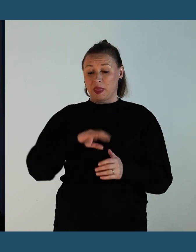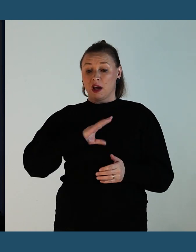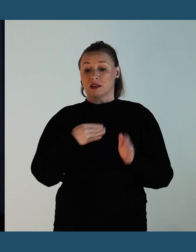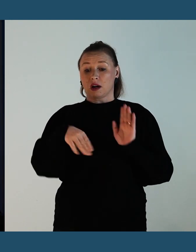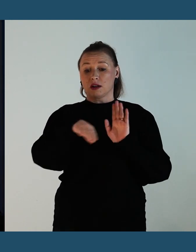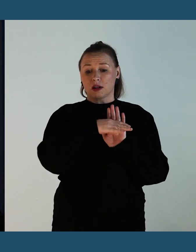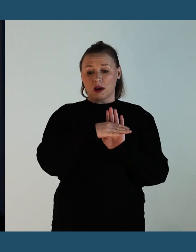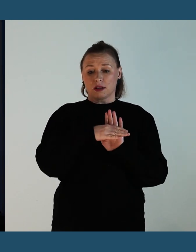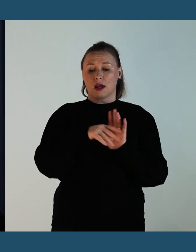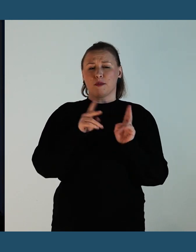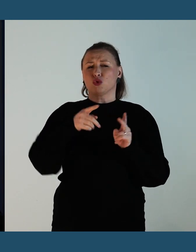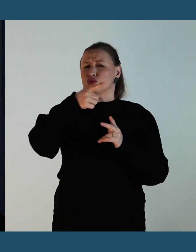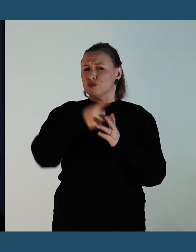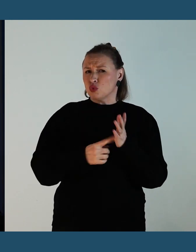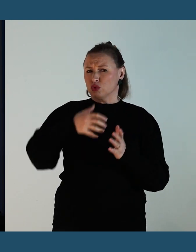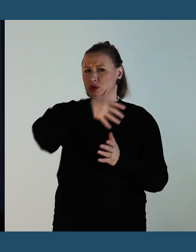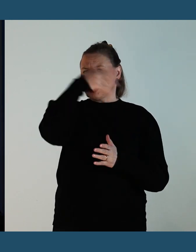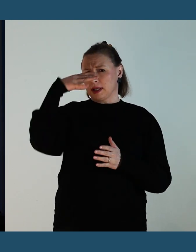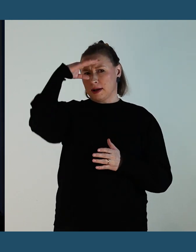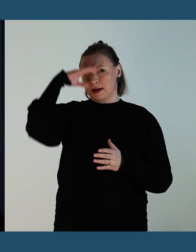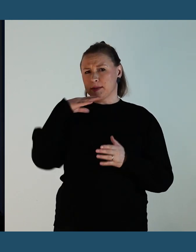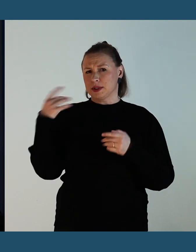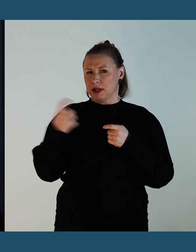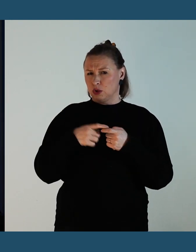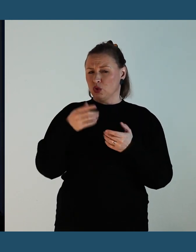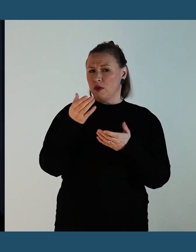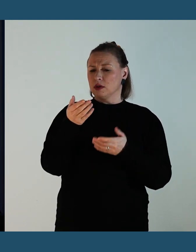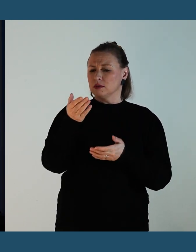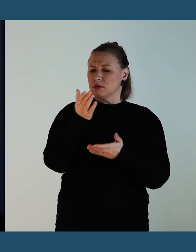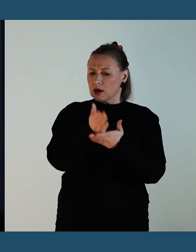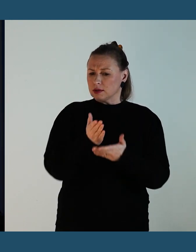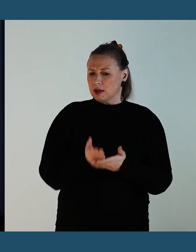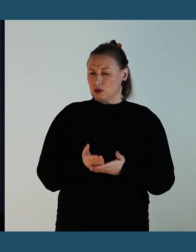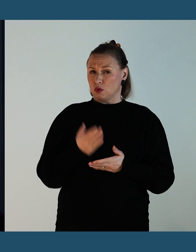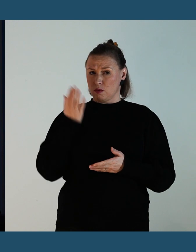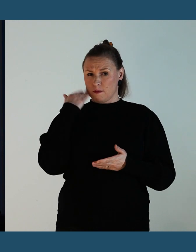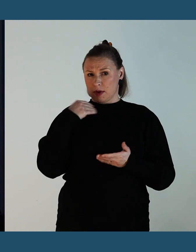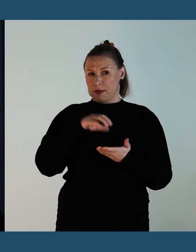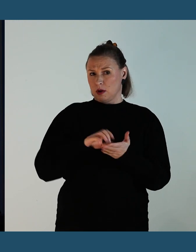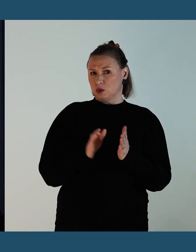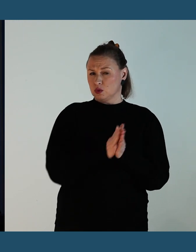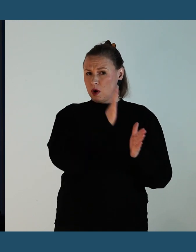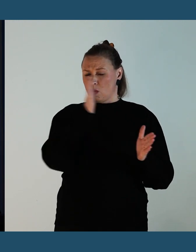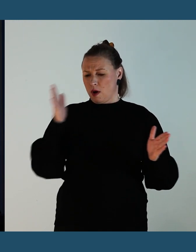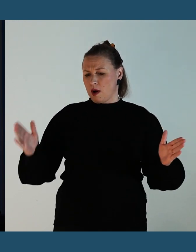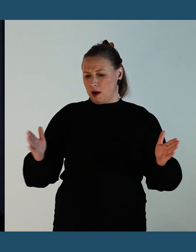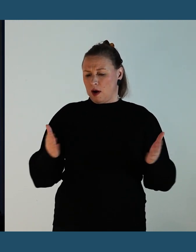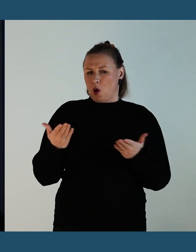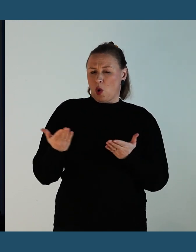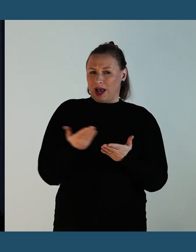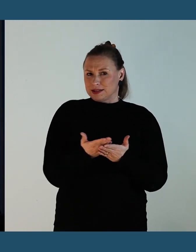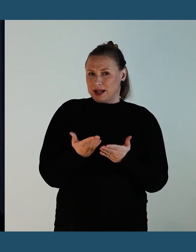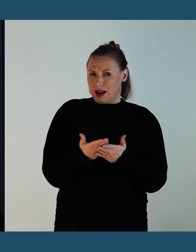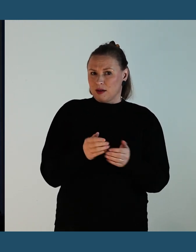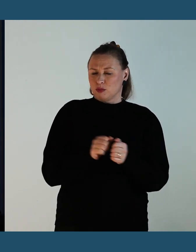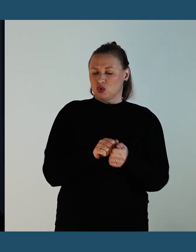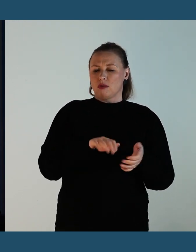muut sateenkaari-ihmisiin liittyvät kysymykset ovat olleet esillä viimeisen hallituskauden aikana ja jääneet toistaiseksi